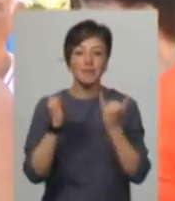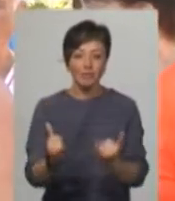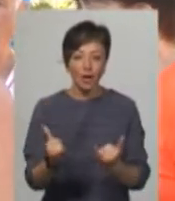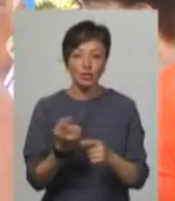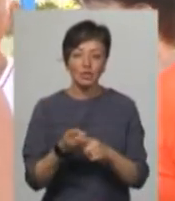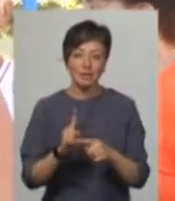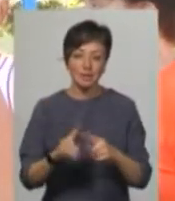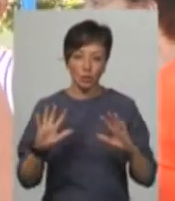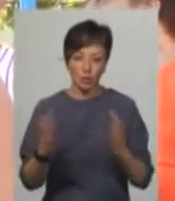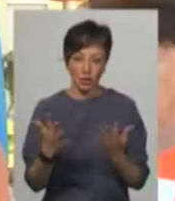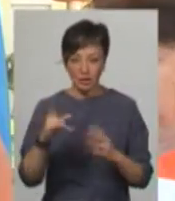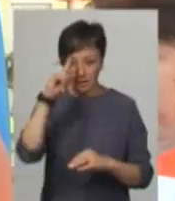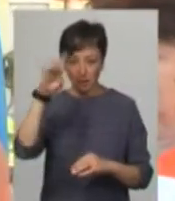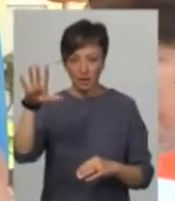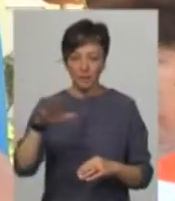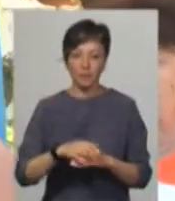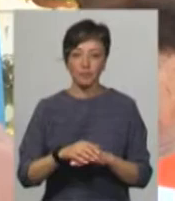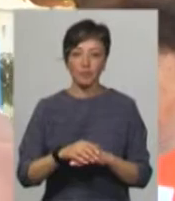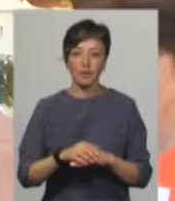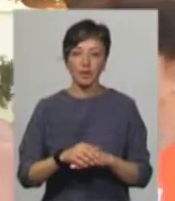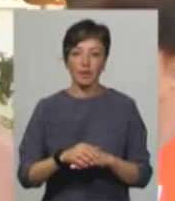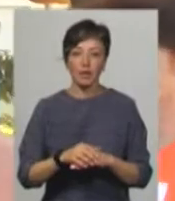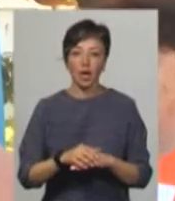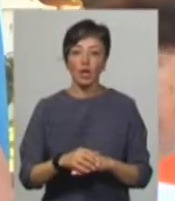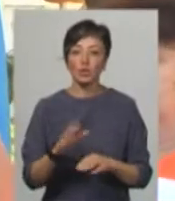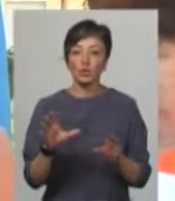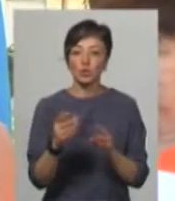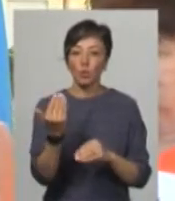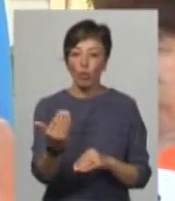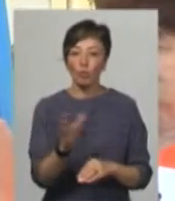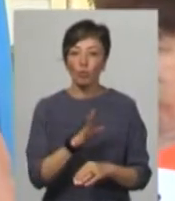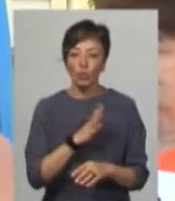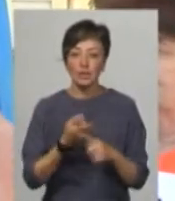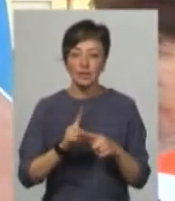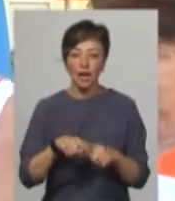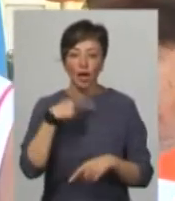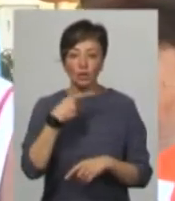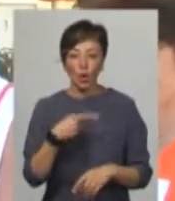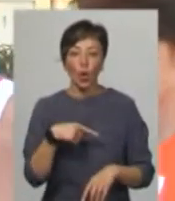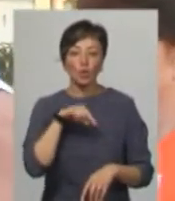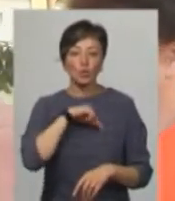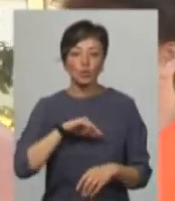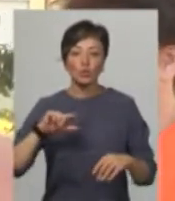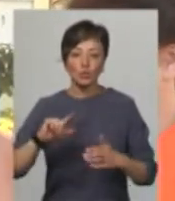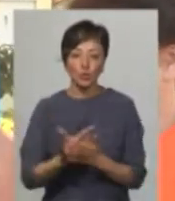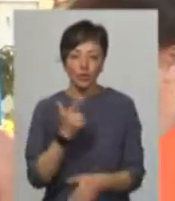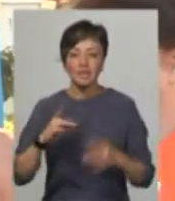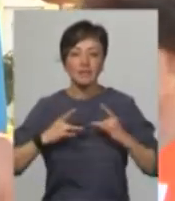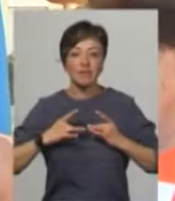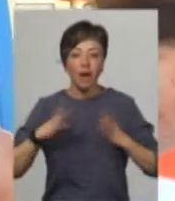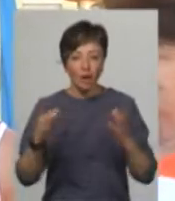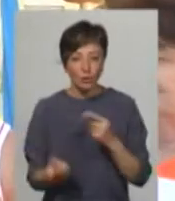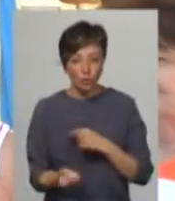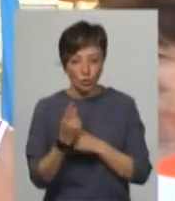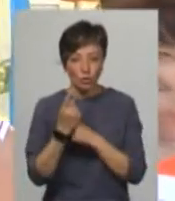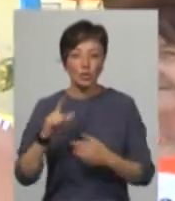цій події знаменній. «З тобою було це, кажу, душі знов свято доторкнулось, і